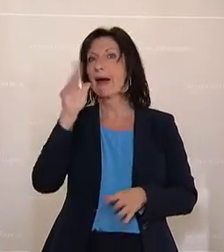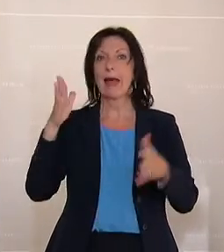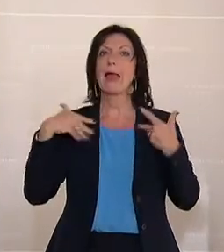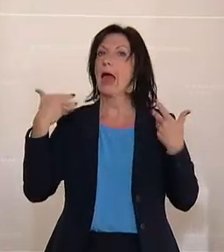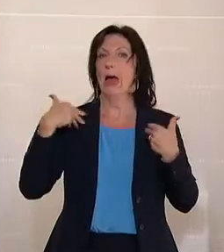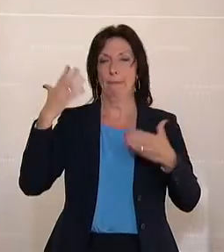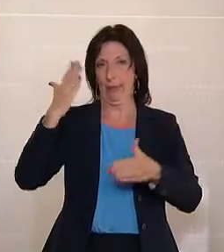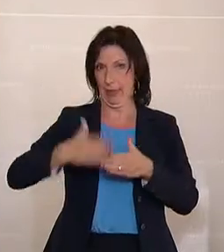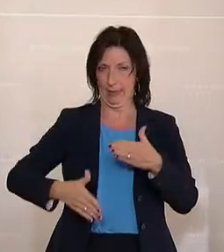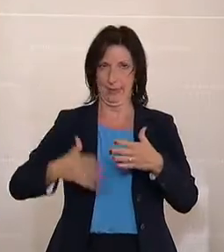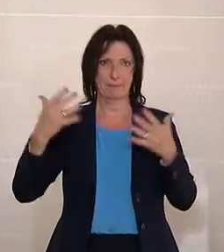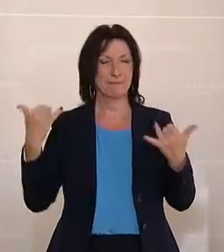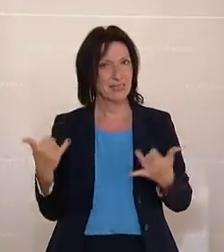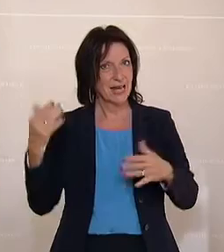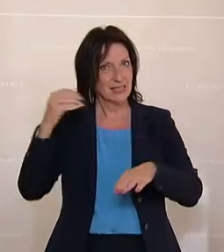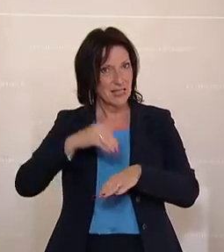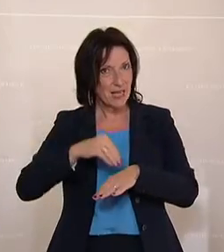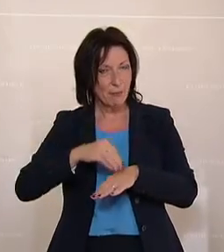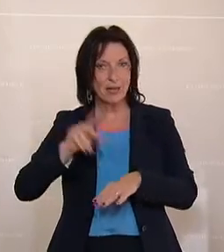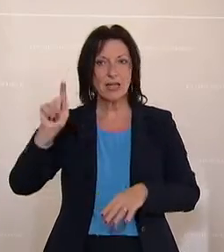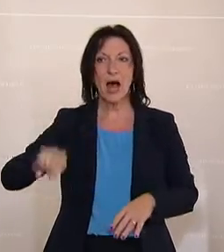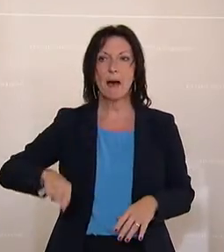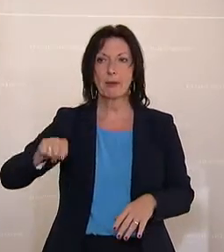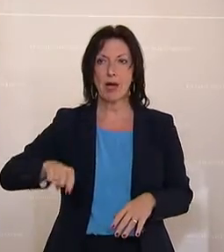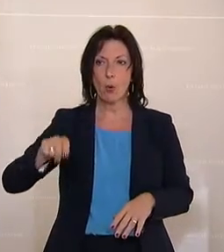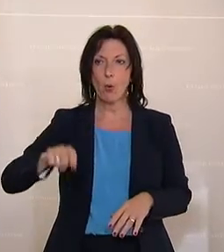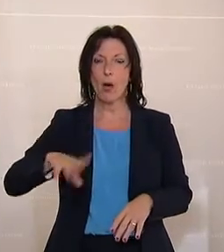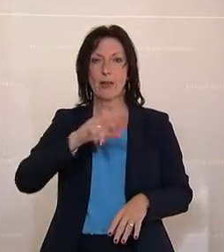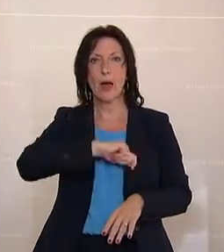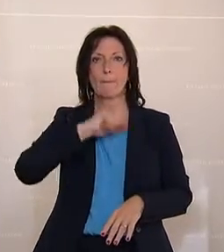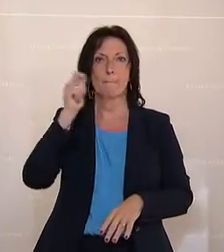von Christian Ries von der FPÖ. Kritik üben, ja, Pauschalverdächtigen oder